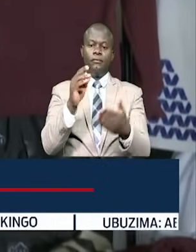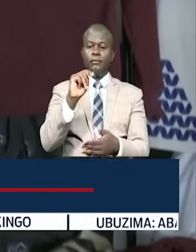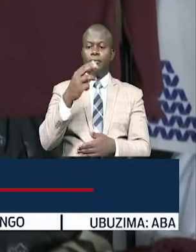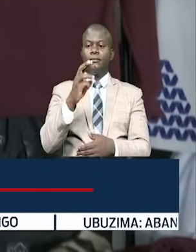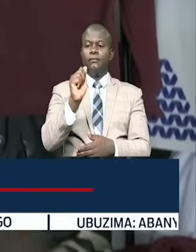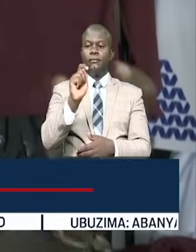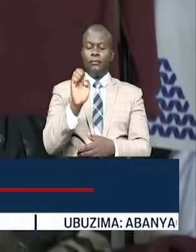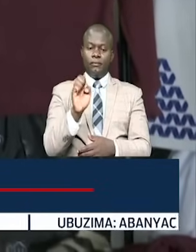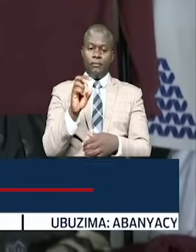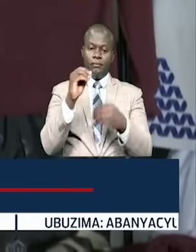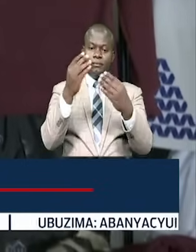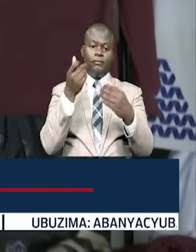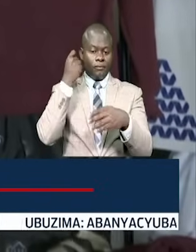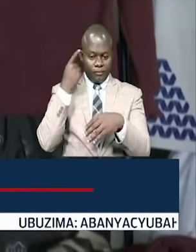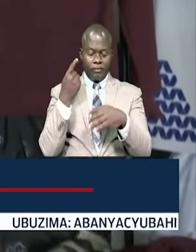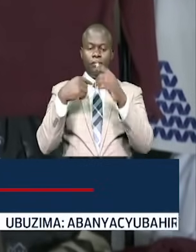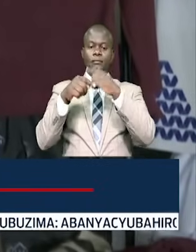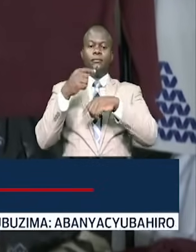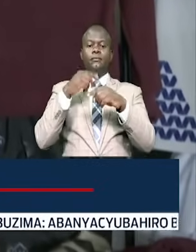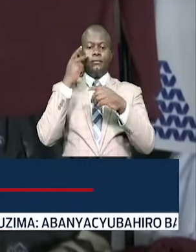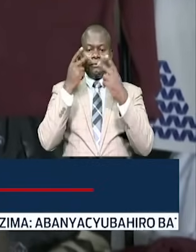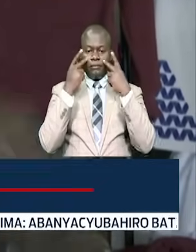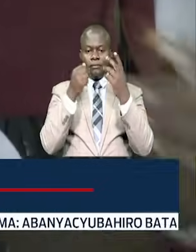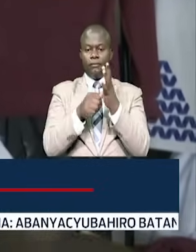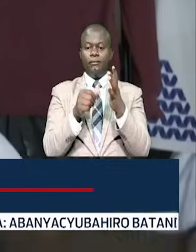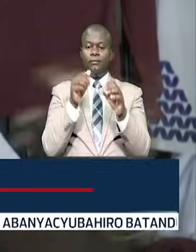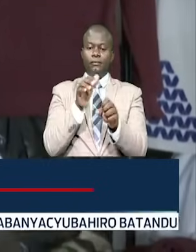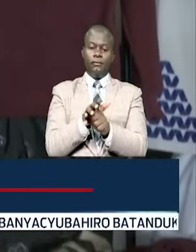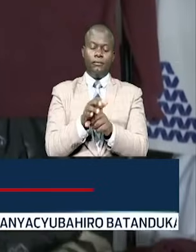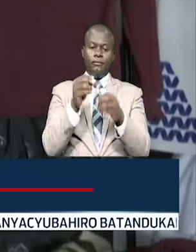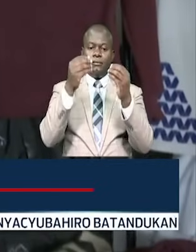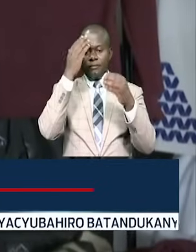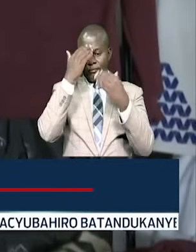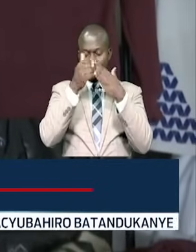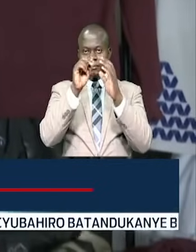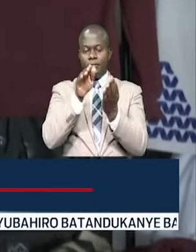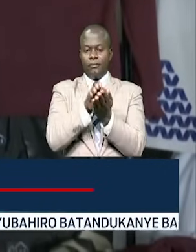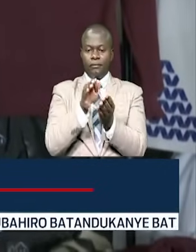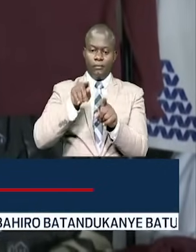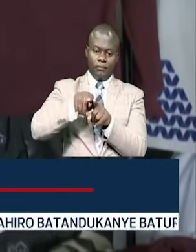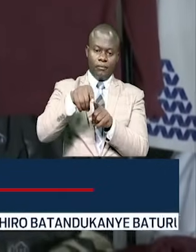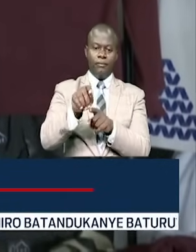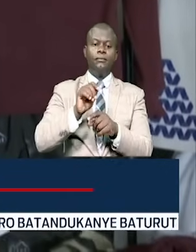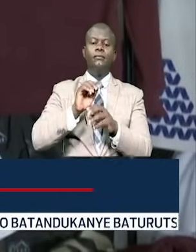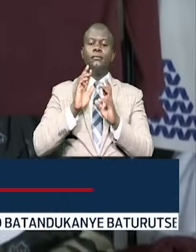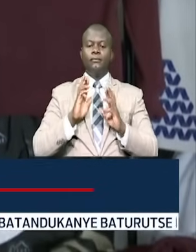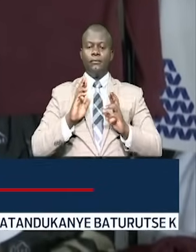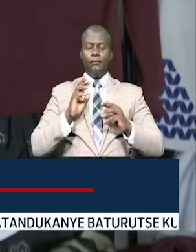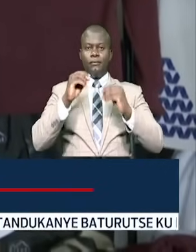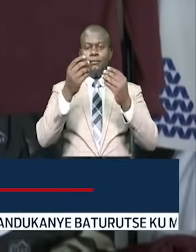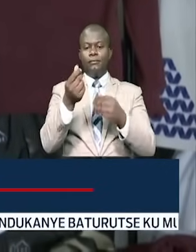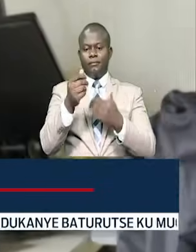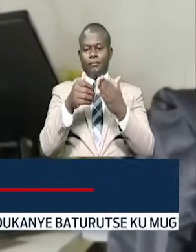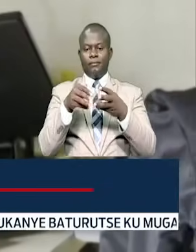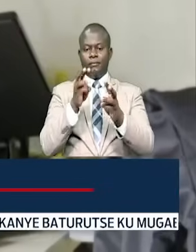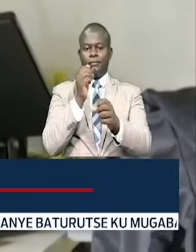nicyo n'ubundi usanga wigarutse ugasanga nicyo kibaye ikibazo cyane icyo watanga kugira ngo bank nayo ibiri secure kugira ngo igwe y'amafaranga ubone uko